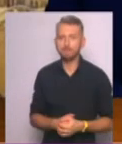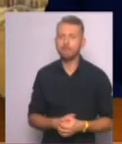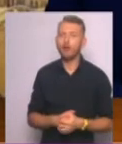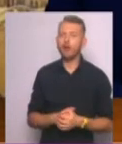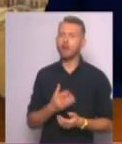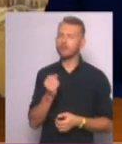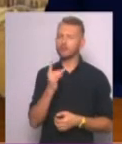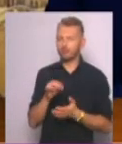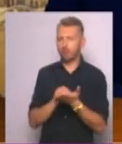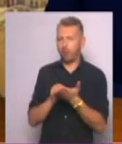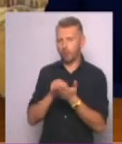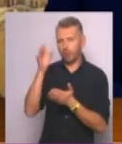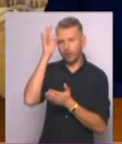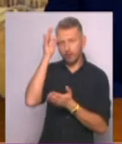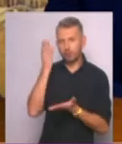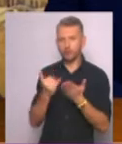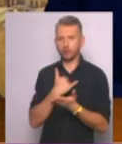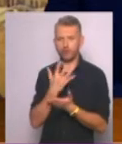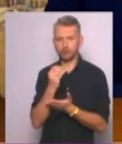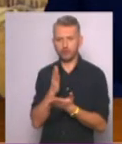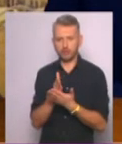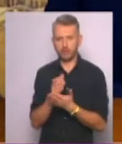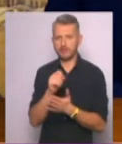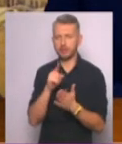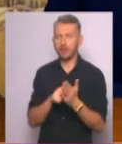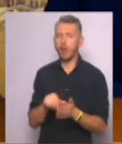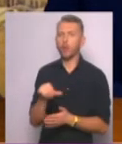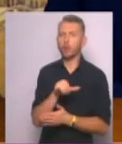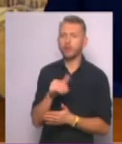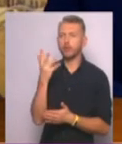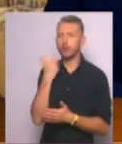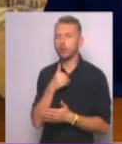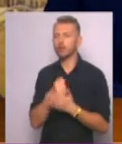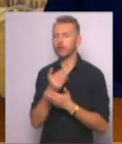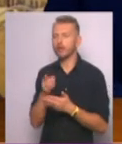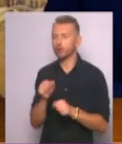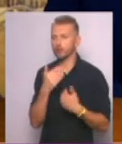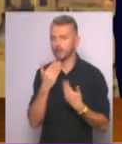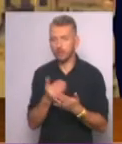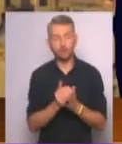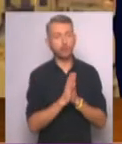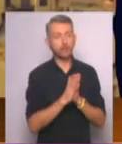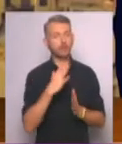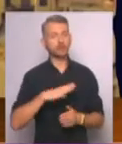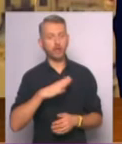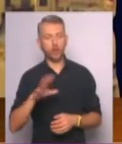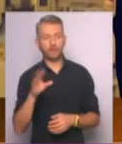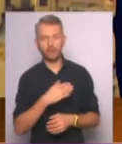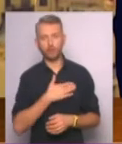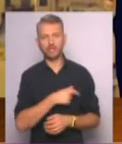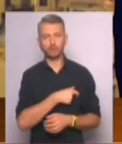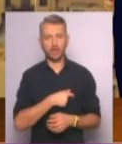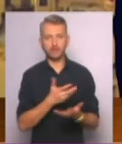ще раз, можливо, ще у нас є запитання, тому що я знаю, що були дзвінки, куди і коли до вас можна звертатися. Будь ласка, чекаю всіх в моїй